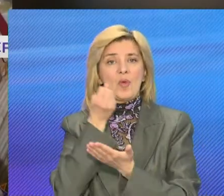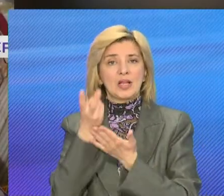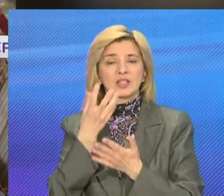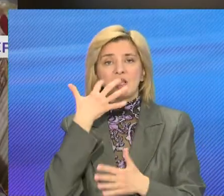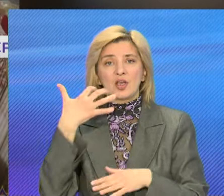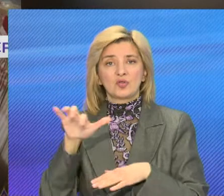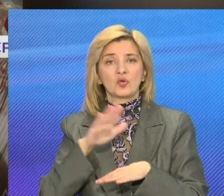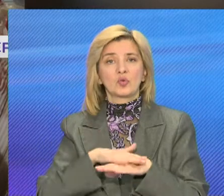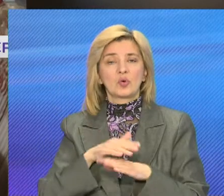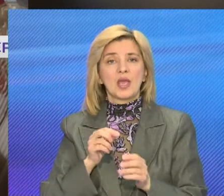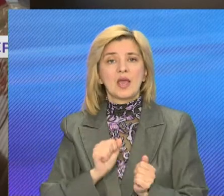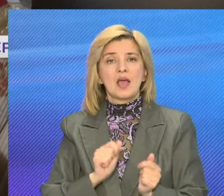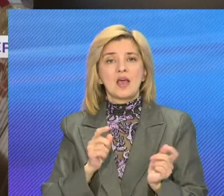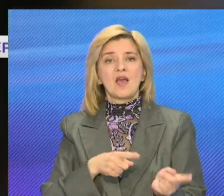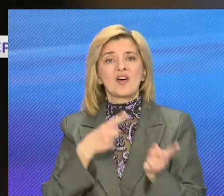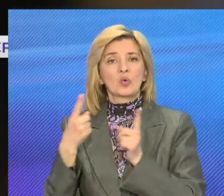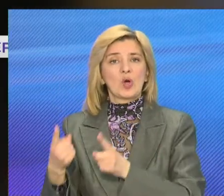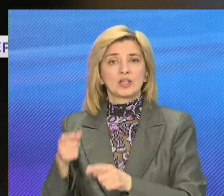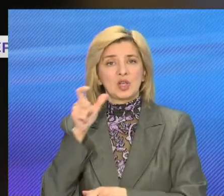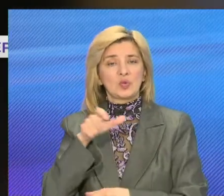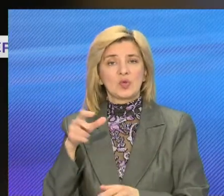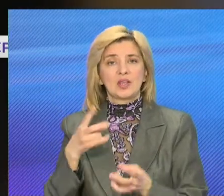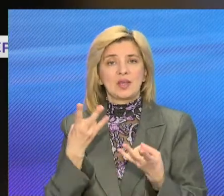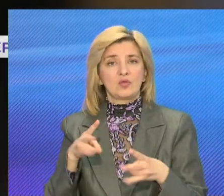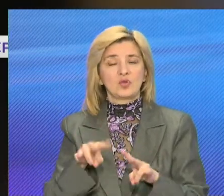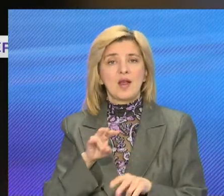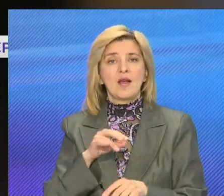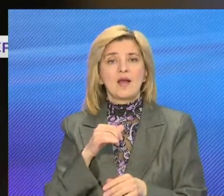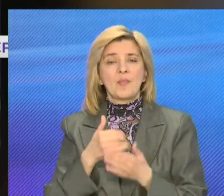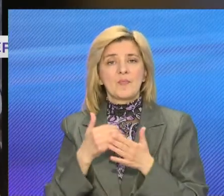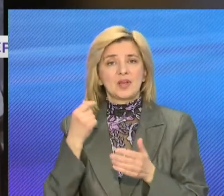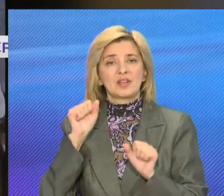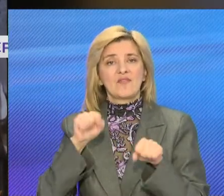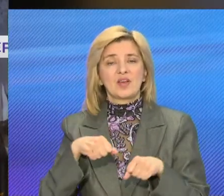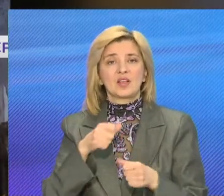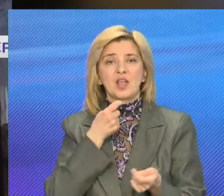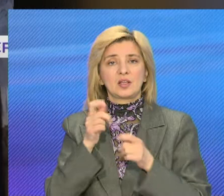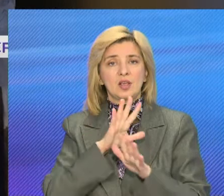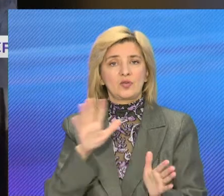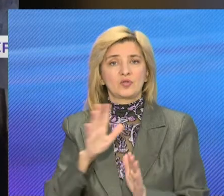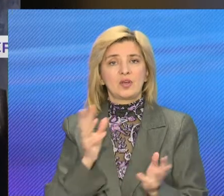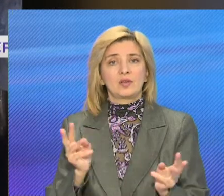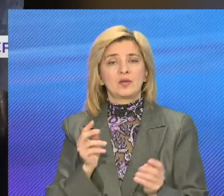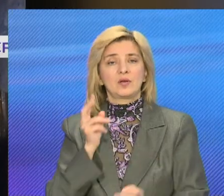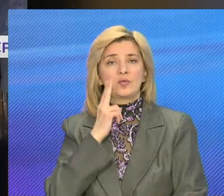людей не спотребилась. Попередняя версия пожару – неосторожное обыхожение за огнем при курении.